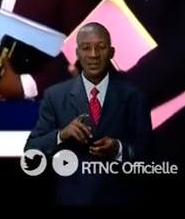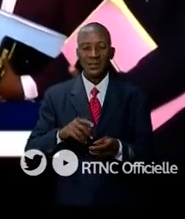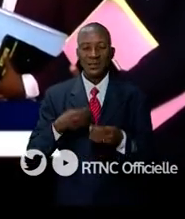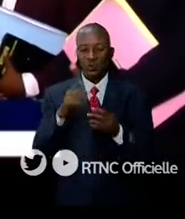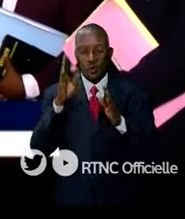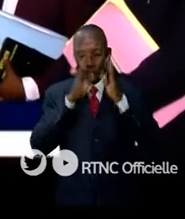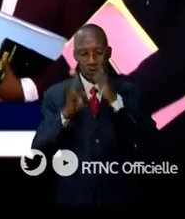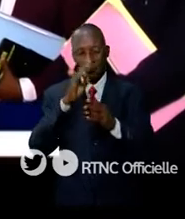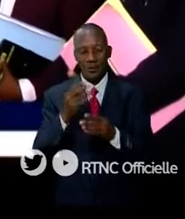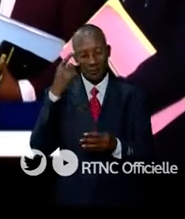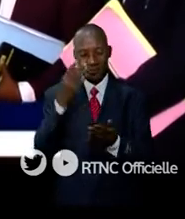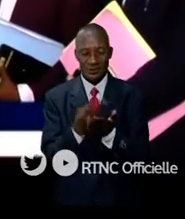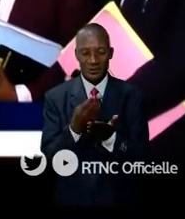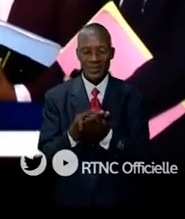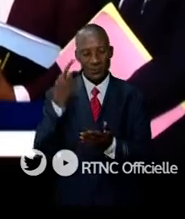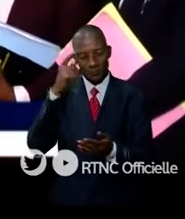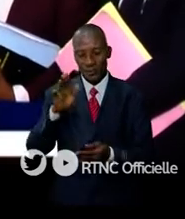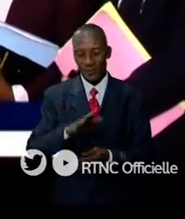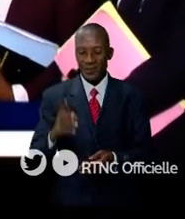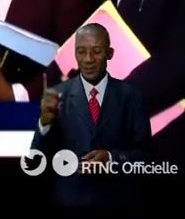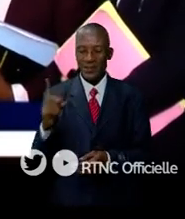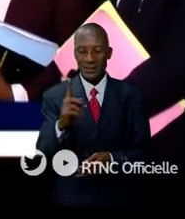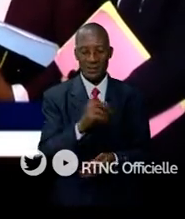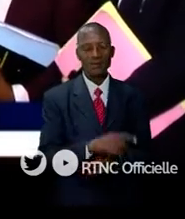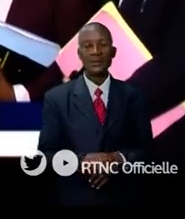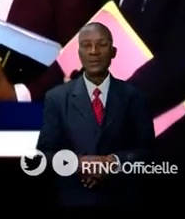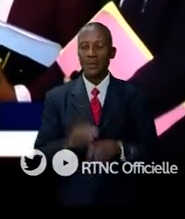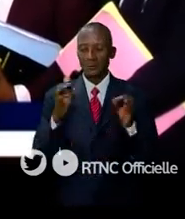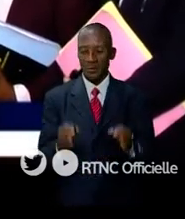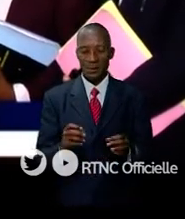trimestre, on va aligner 1000 médecins